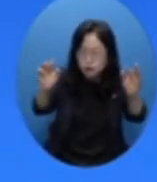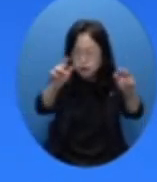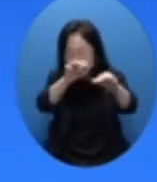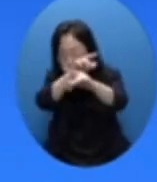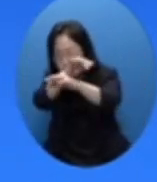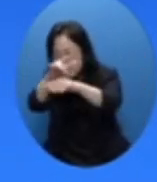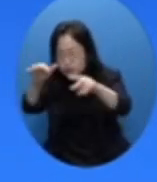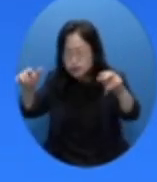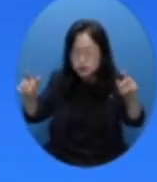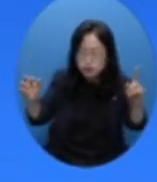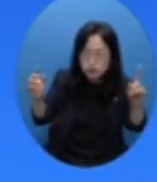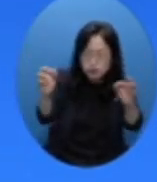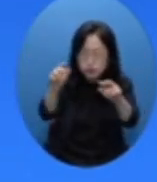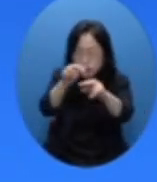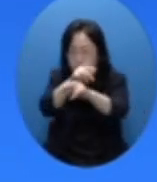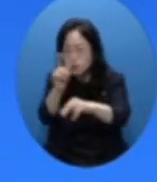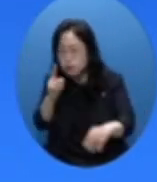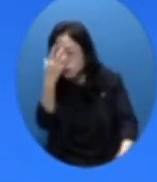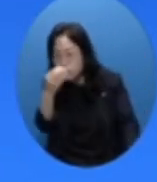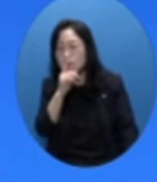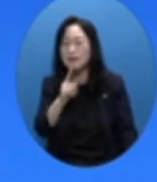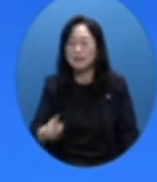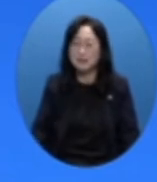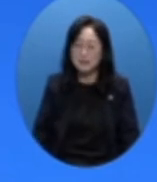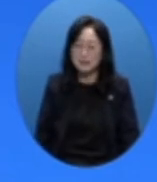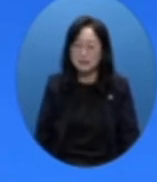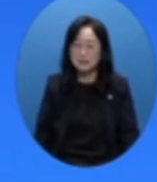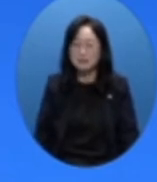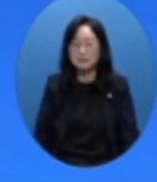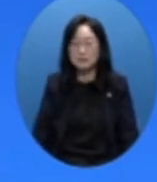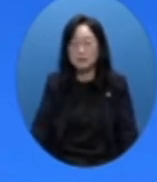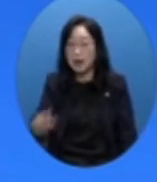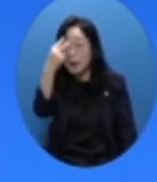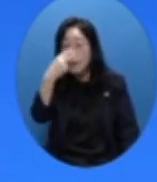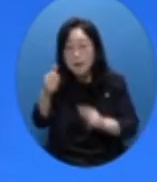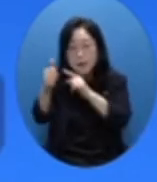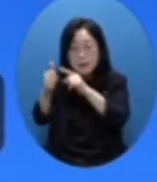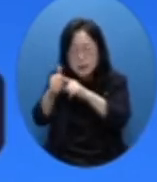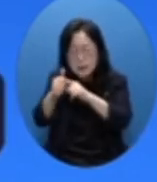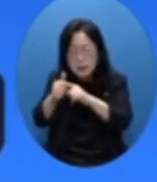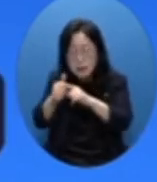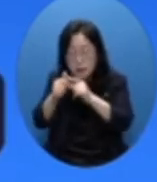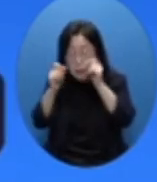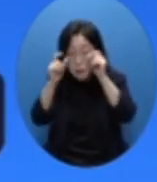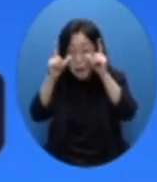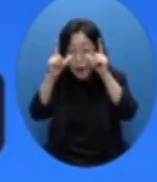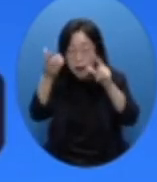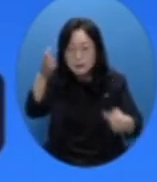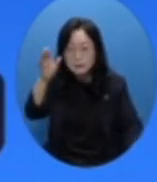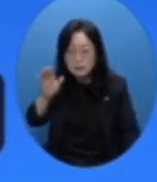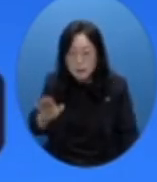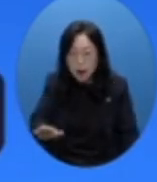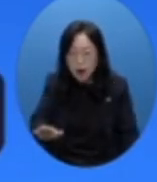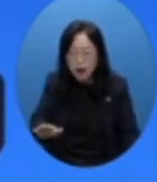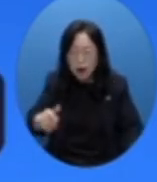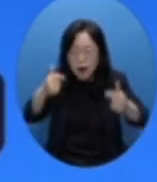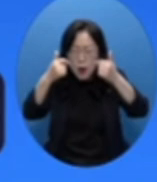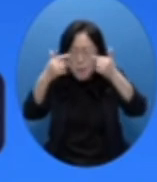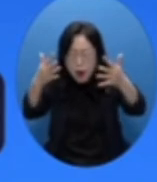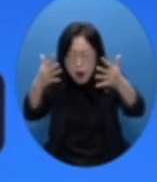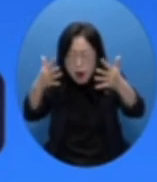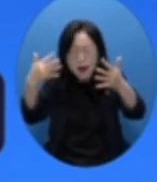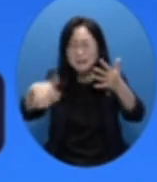왔다가 다른곳 같이 보인다고 말했습니다 백인이 보긴 보는데 모든 것을 정확히 보지